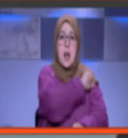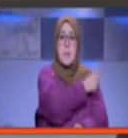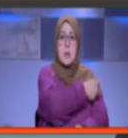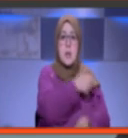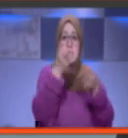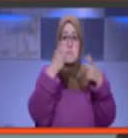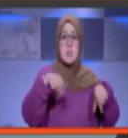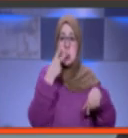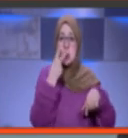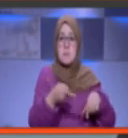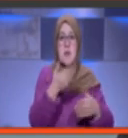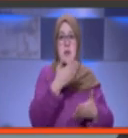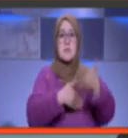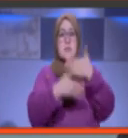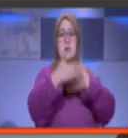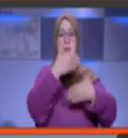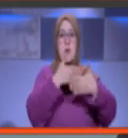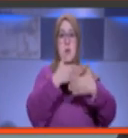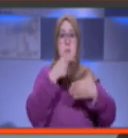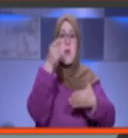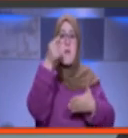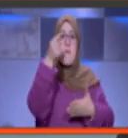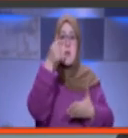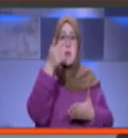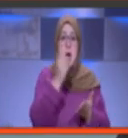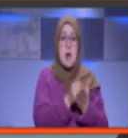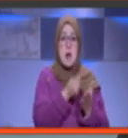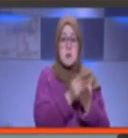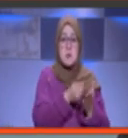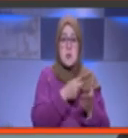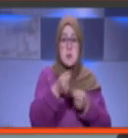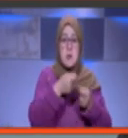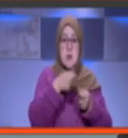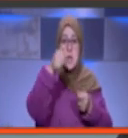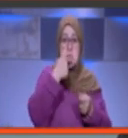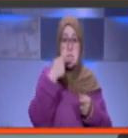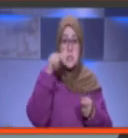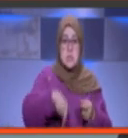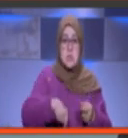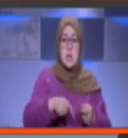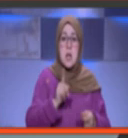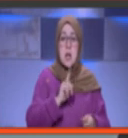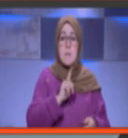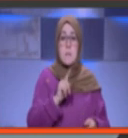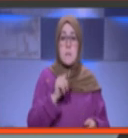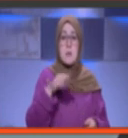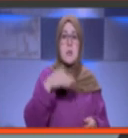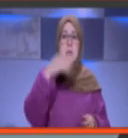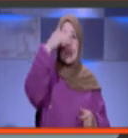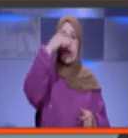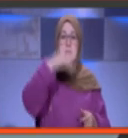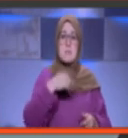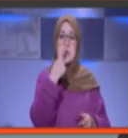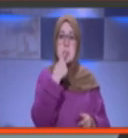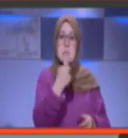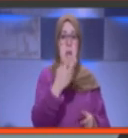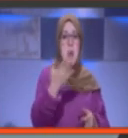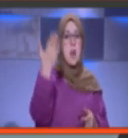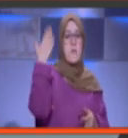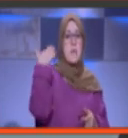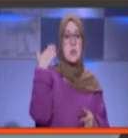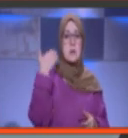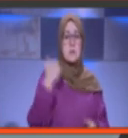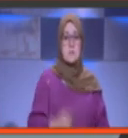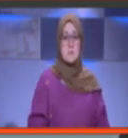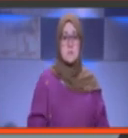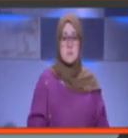ستشهد تراجعاً في ناتجها الاقتصادي هذا العام لدرجة لا تقل سواء عما كان الوضع عليه خلال أزمة